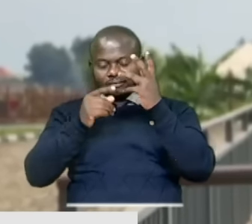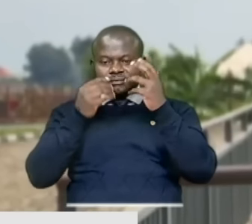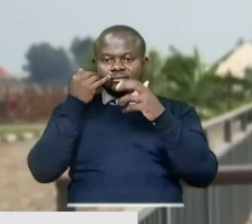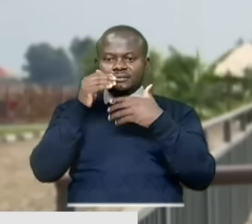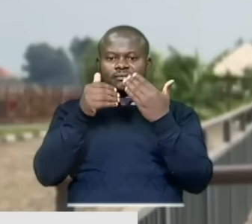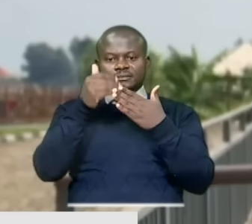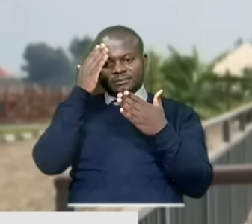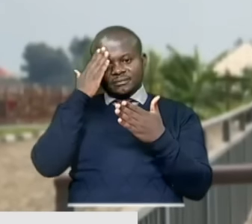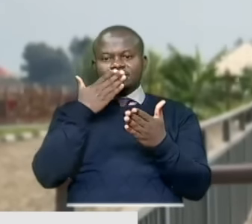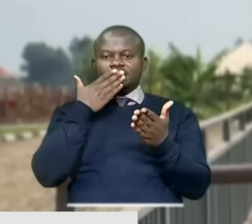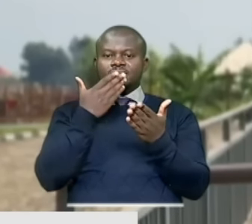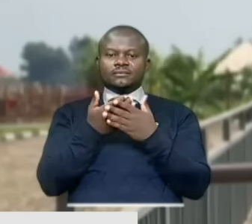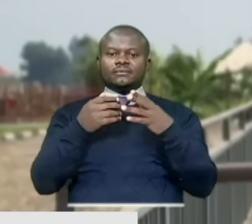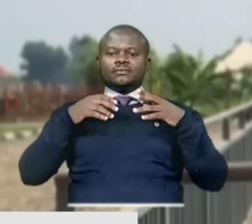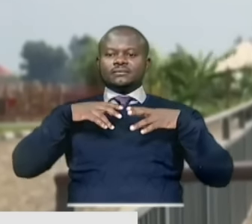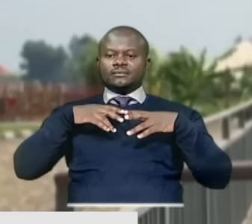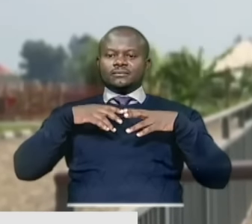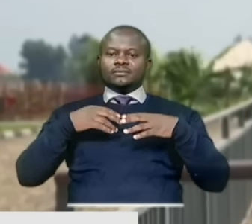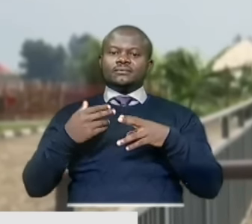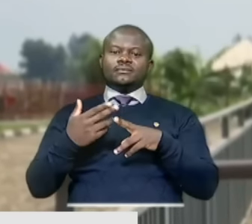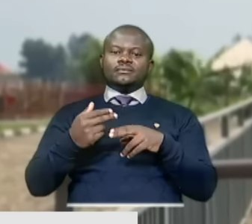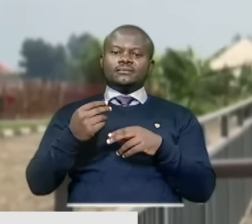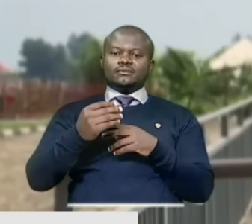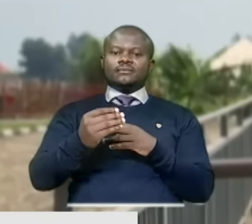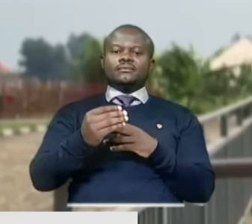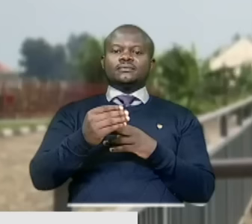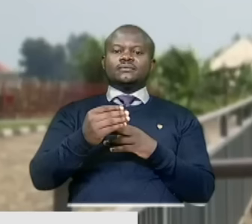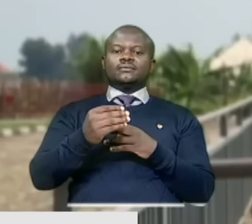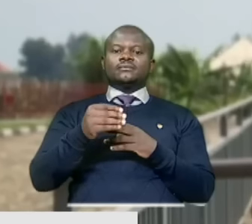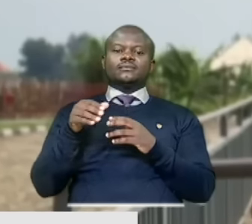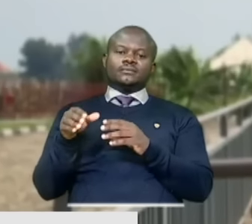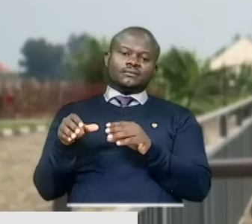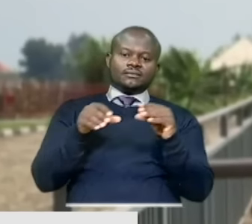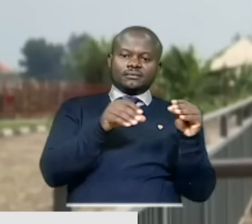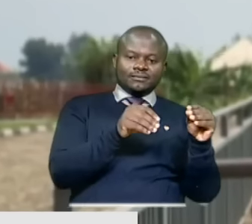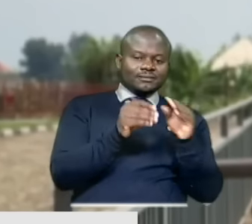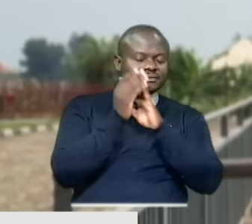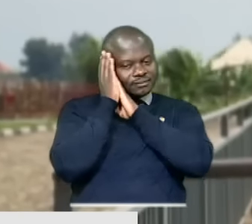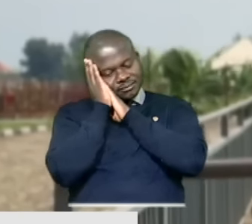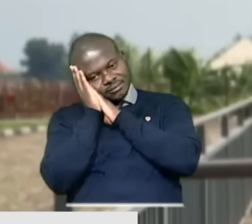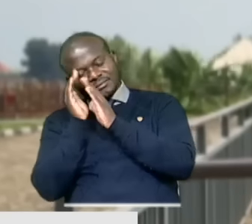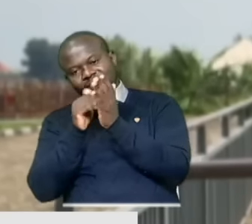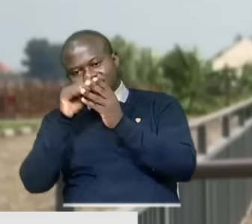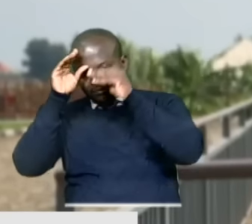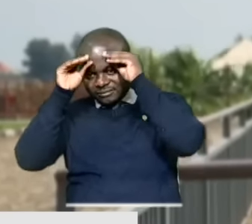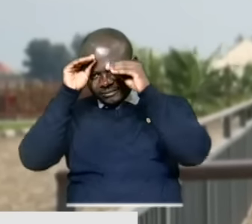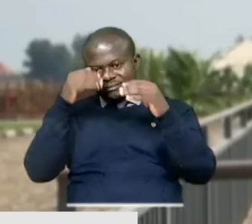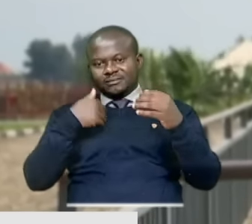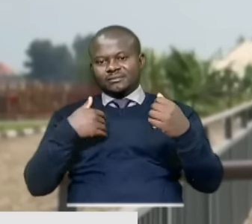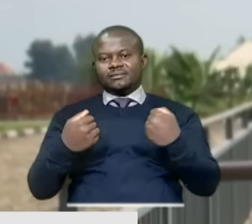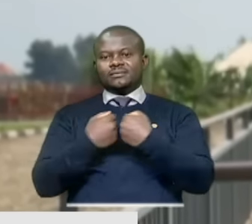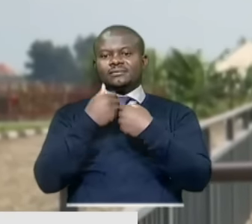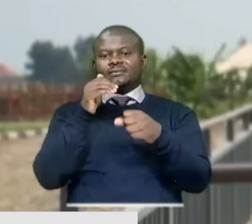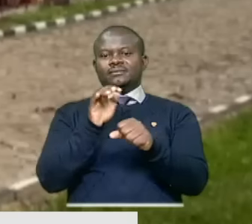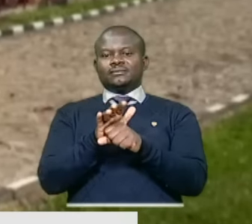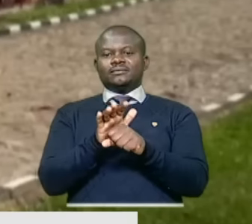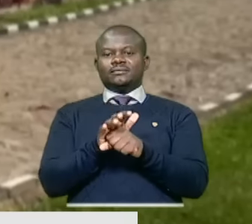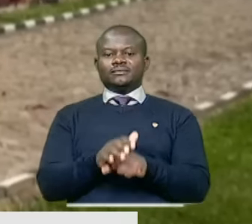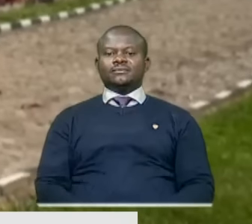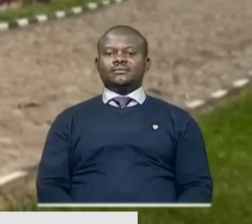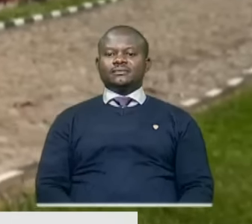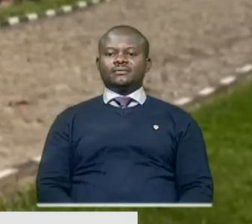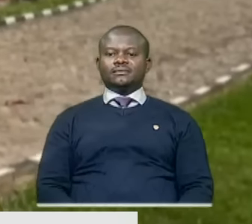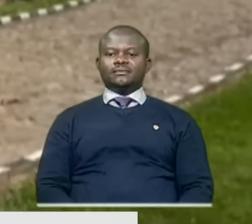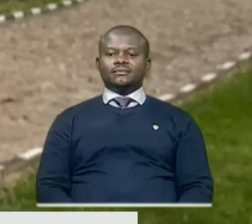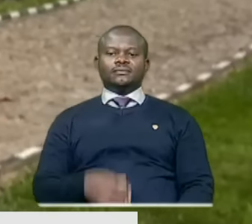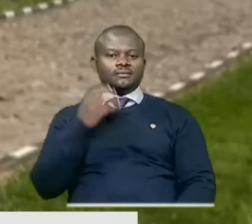yuko ugiye kujya muri etide mu kanya ugasanga uri kwimura uburiri mu kanya ukahigira bitugiraho ingaruka zikomeye cyane mu bijyanye n'imyigire. Mu